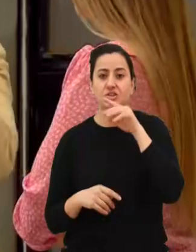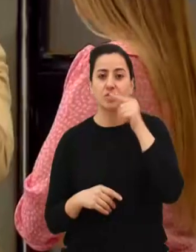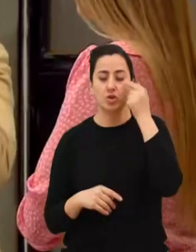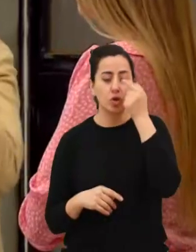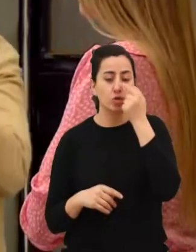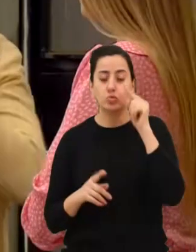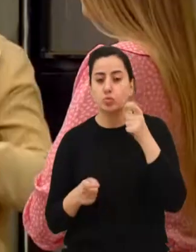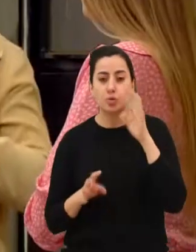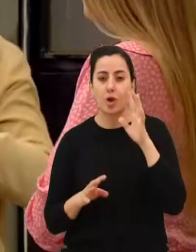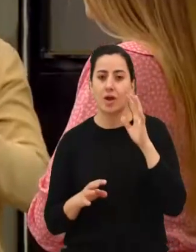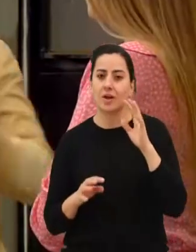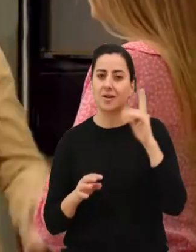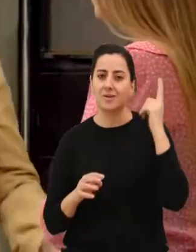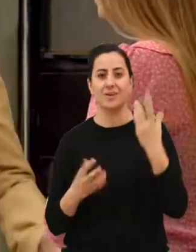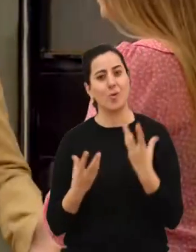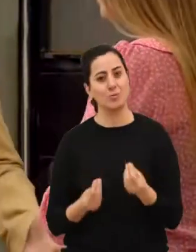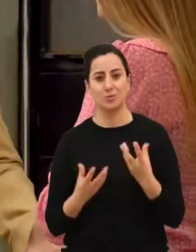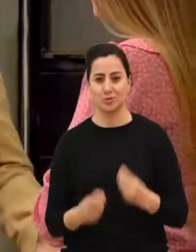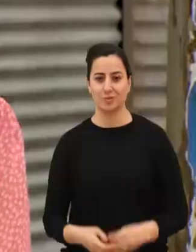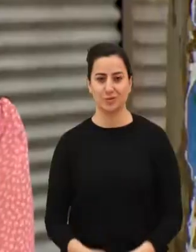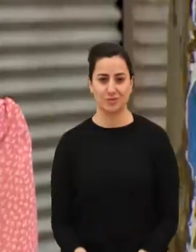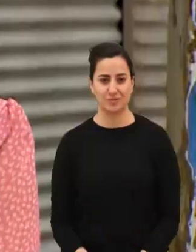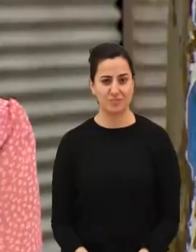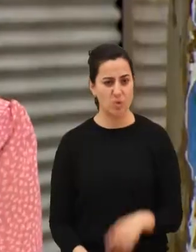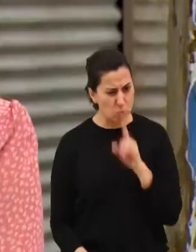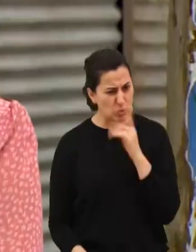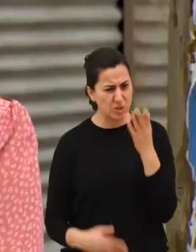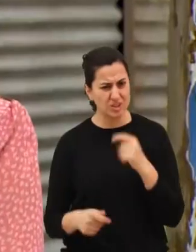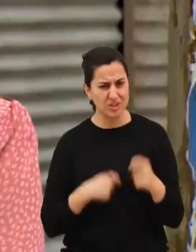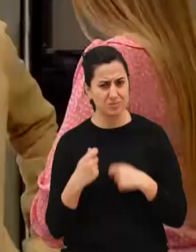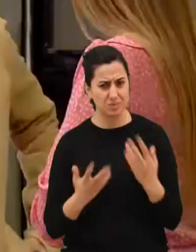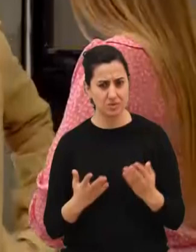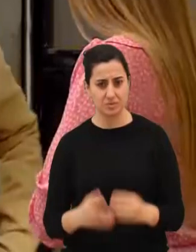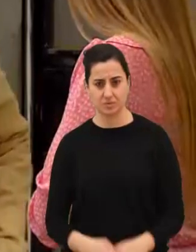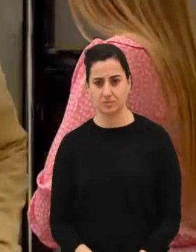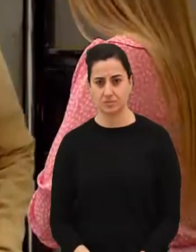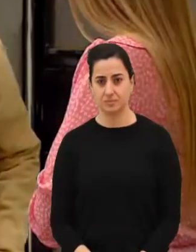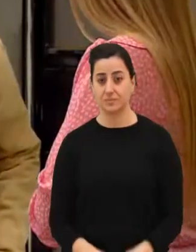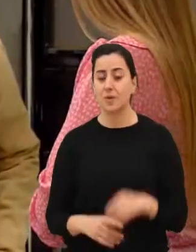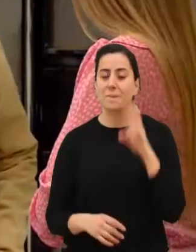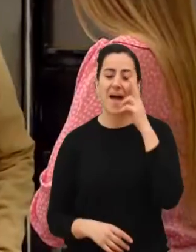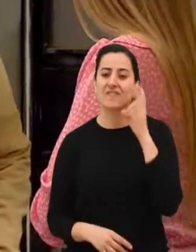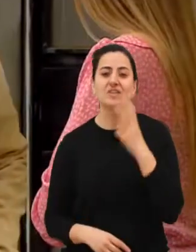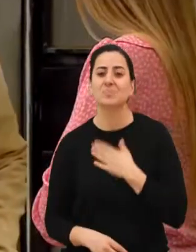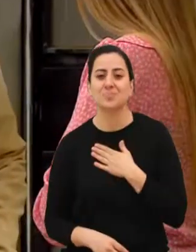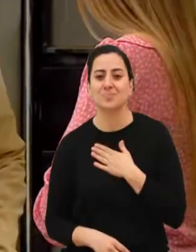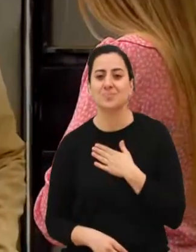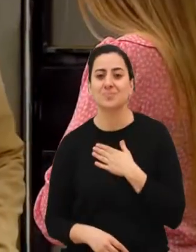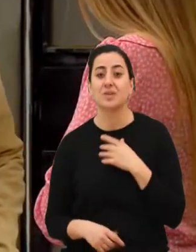Gözü görmüyor gözü. Ondan dolayı iyi olmuş ya. Ya Şahin saçmalıyorsun. Mavişim